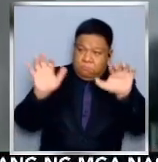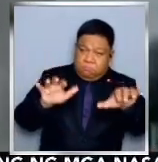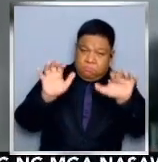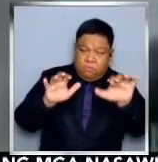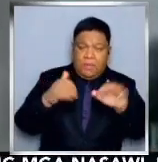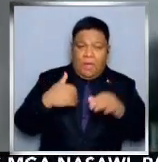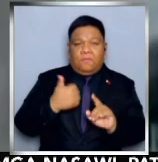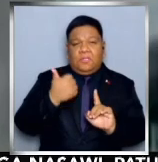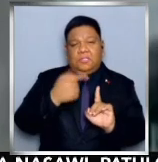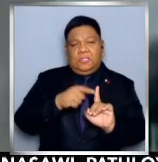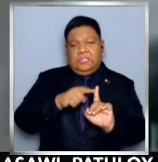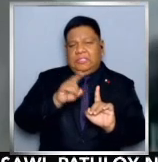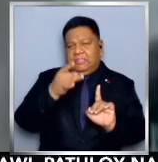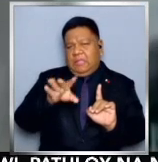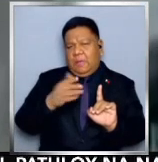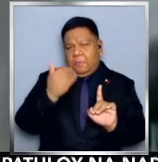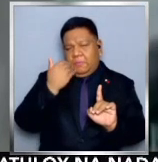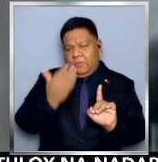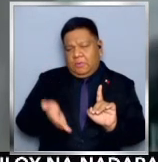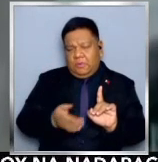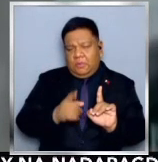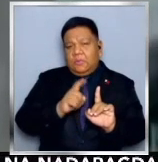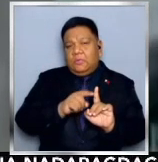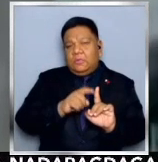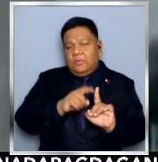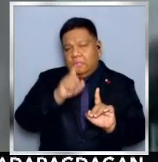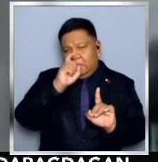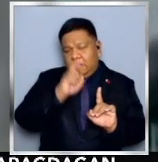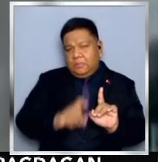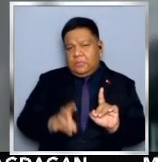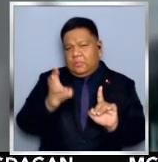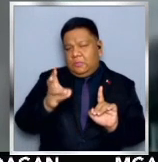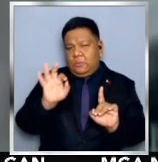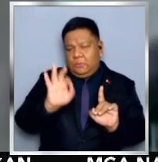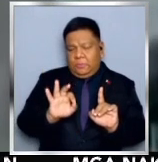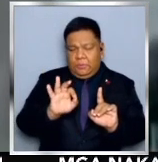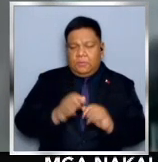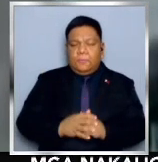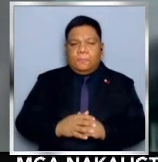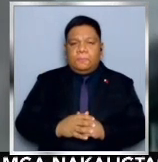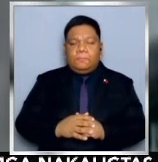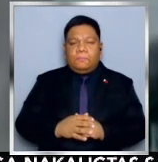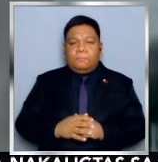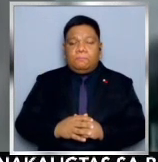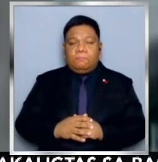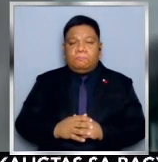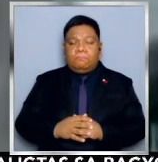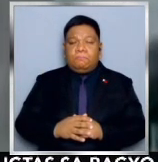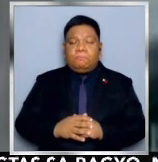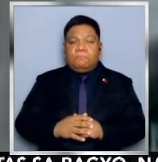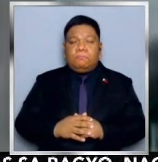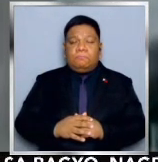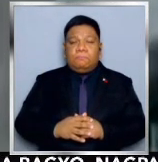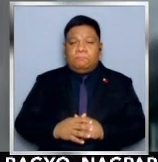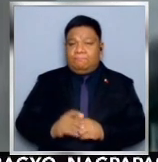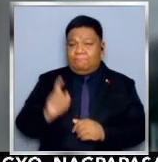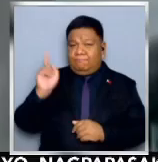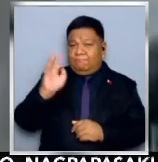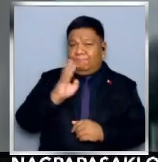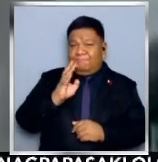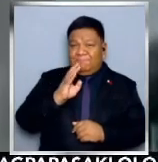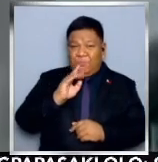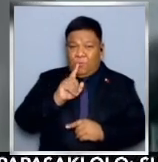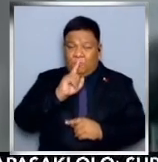ama ng magkakapatid na ito, si Tatay Soter Gato. Ang kwento ng mga anak, habang tumatakbo si Tatay Sotero, papasok dito sa bahay to para